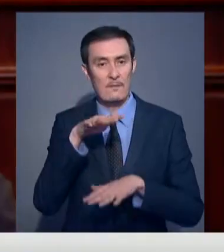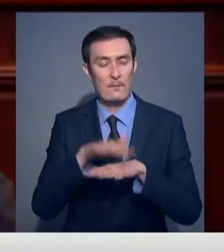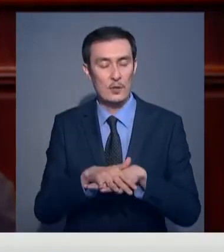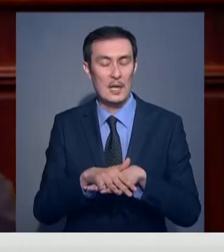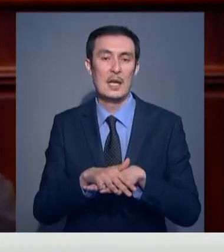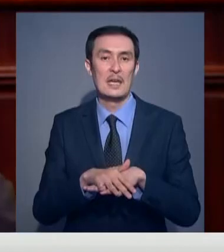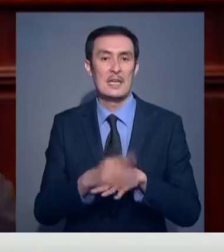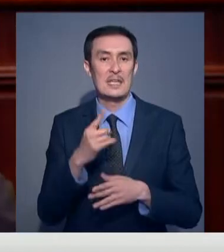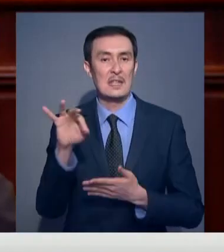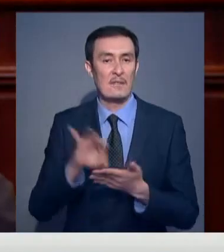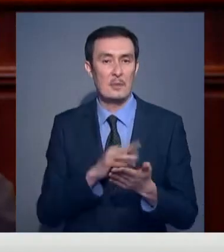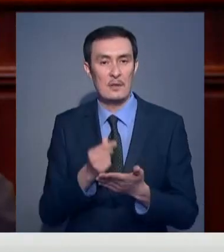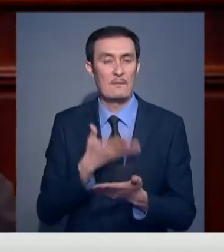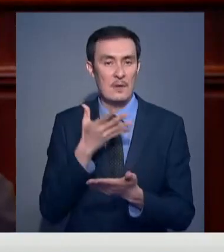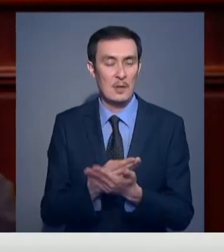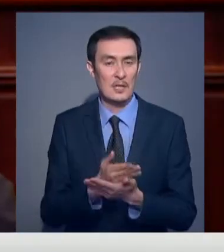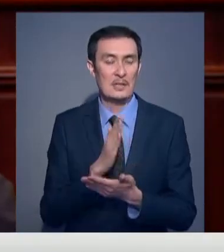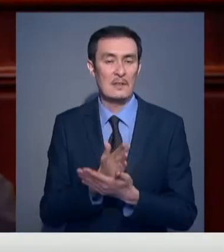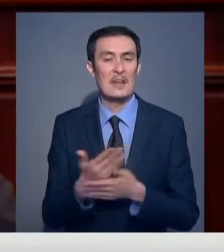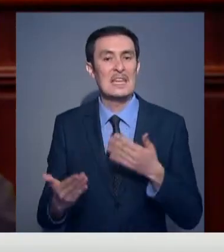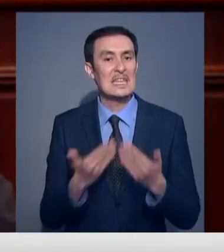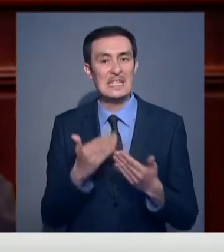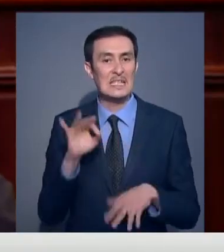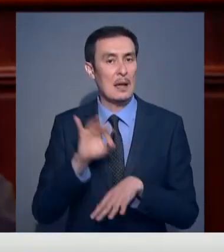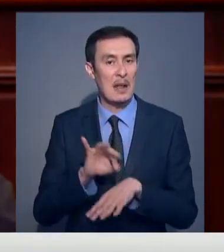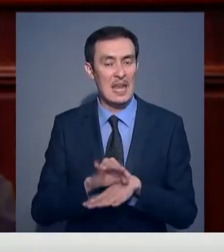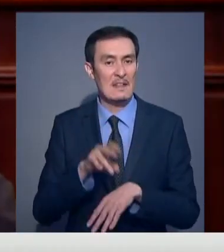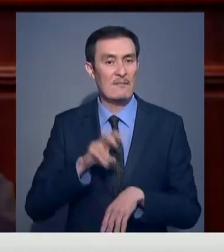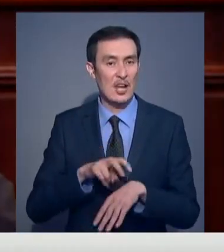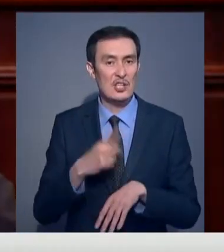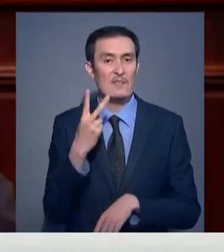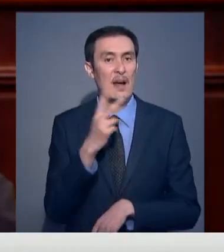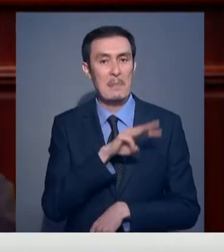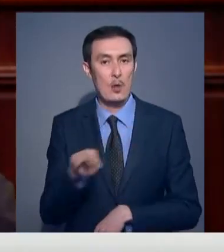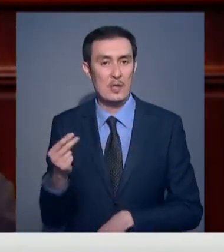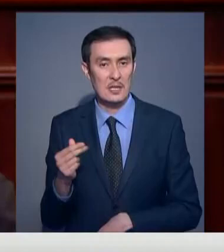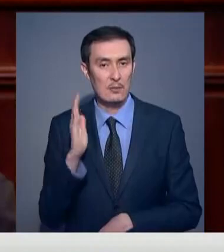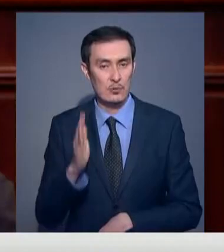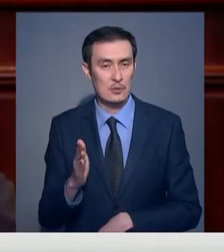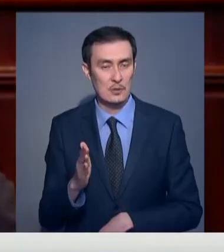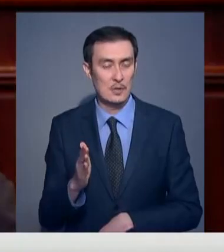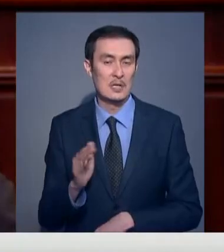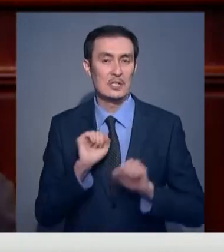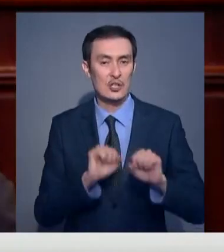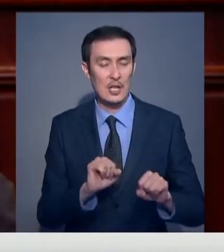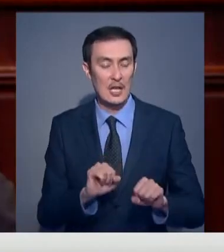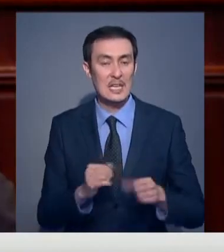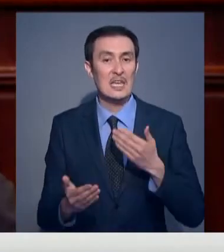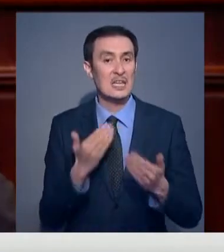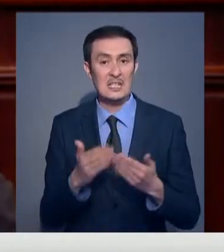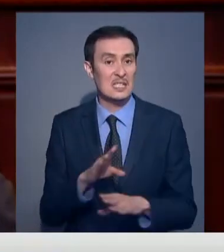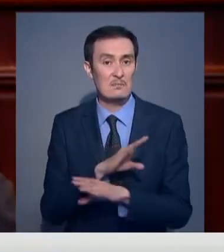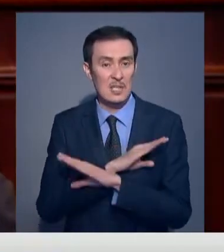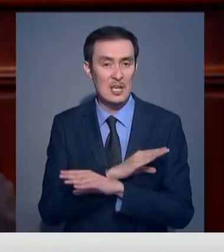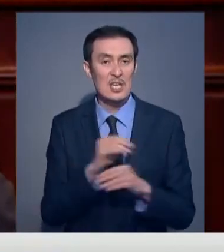страхования единовременные социальные выплаты составят на случай заболевания медработника 2 миллиона тенге и на случай